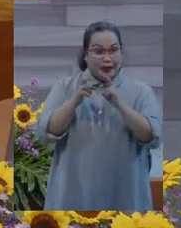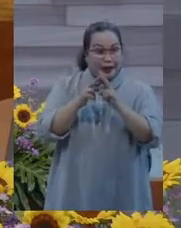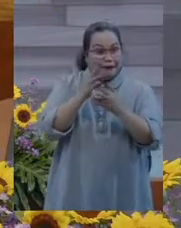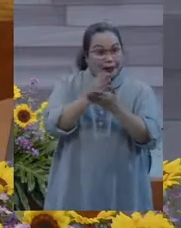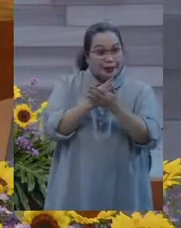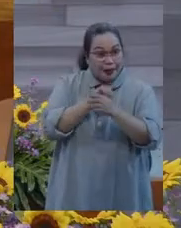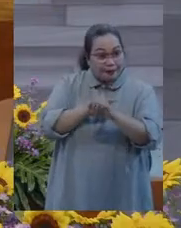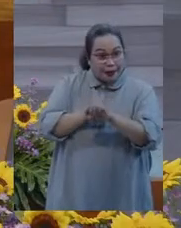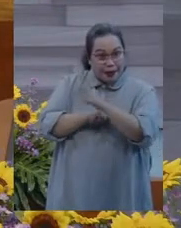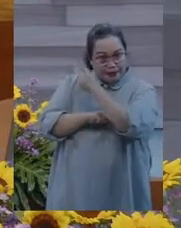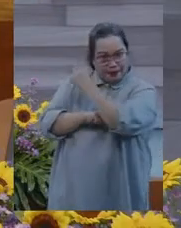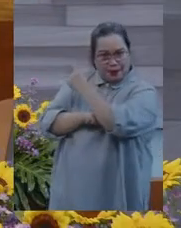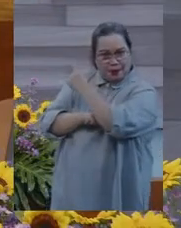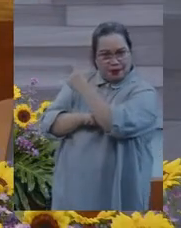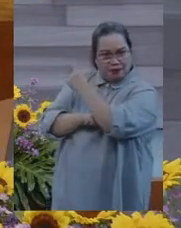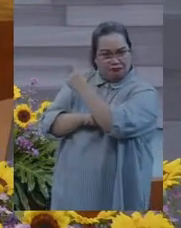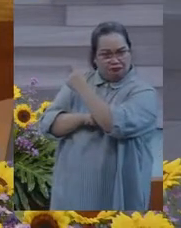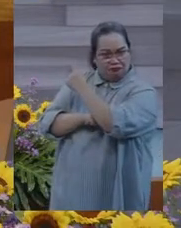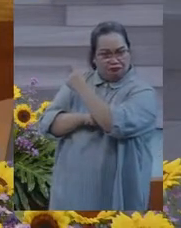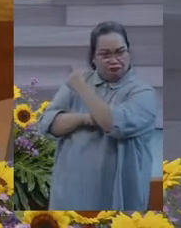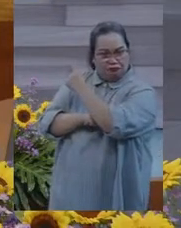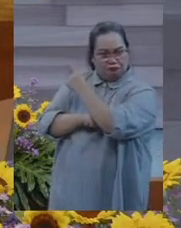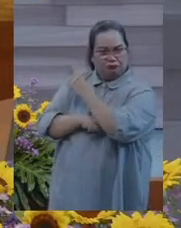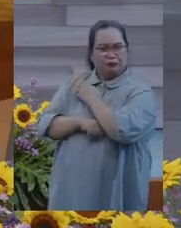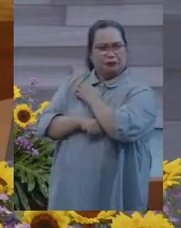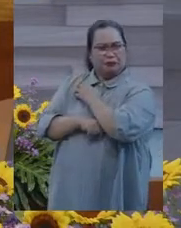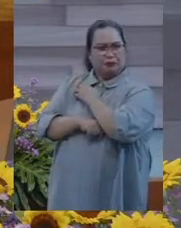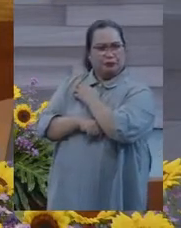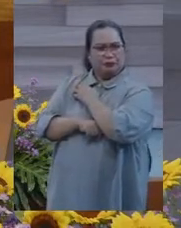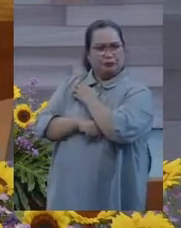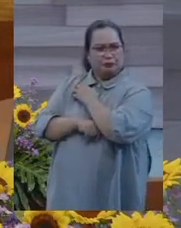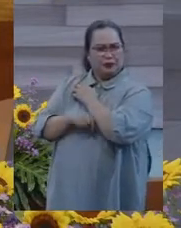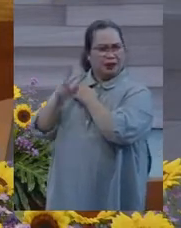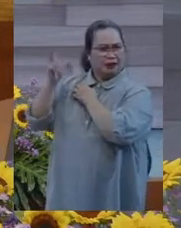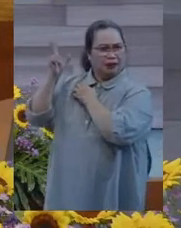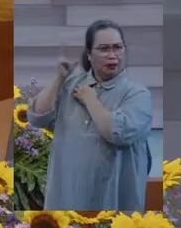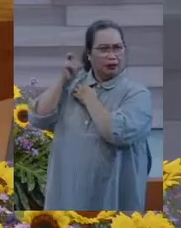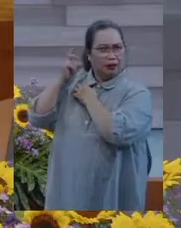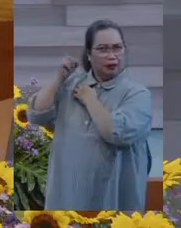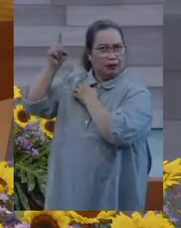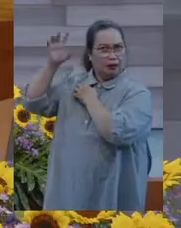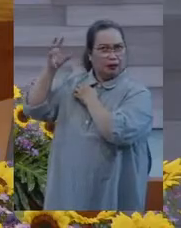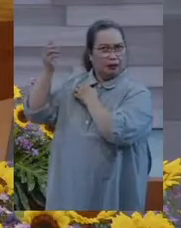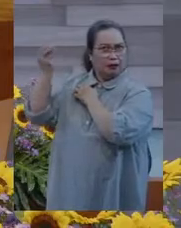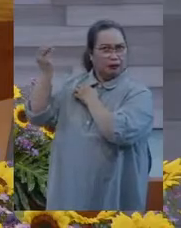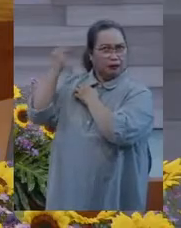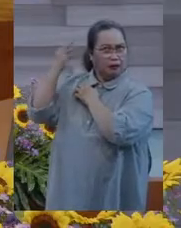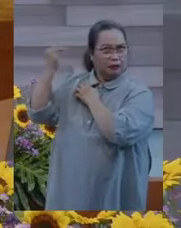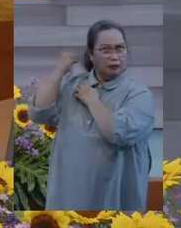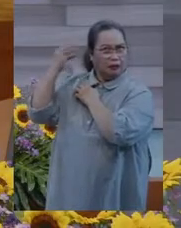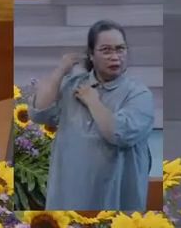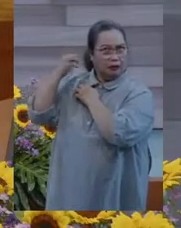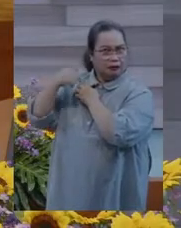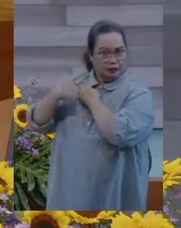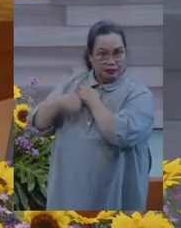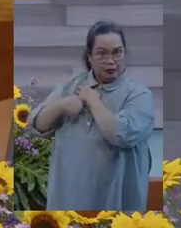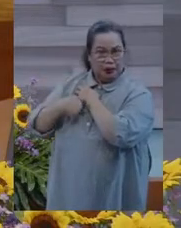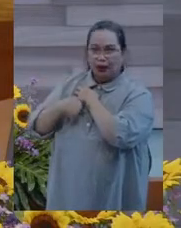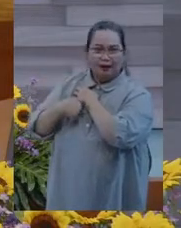minsan, hindi ko po naririnig ang tinig na galing sa